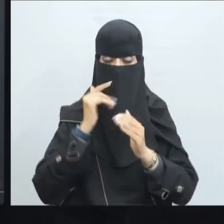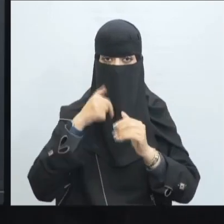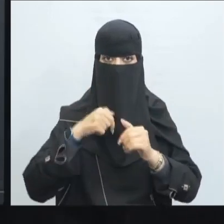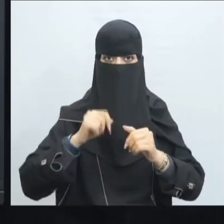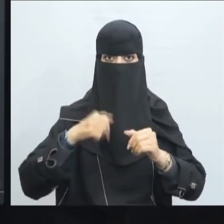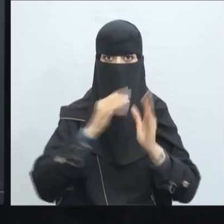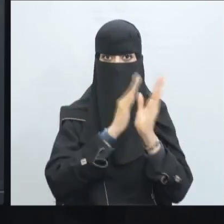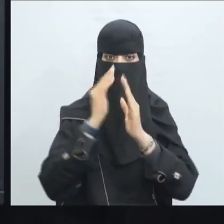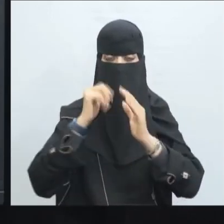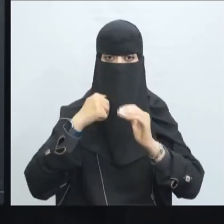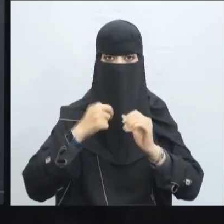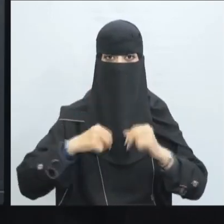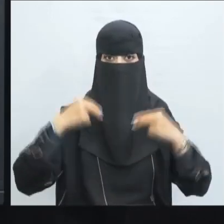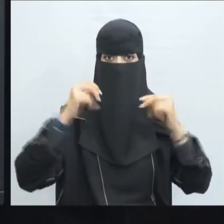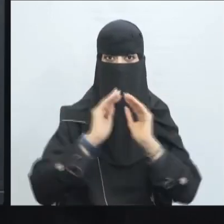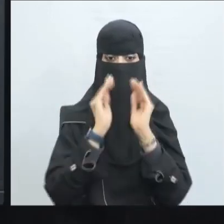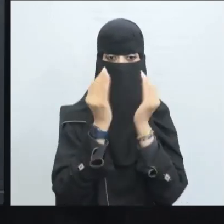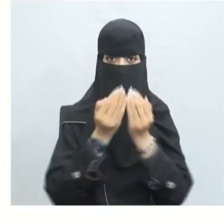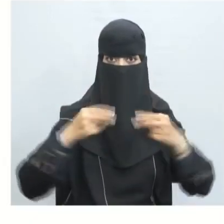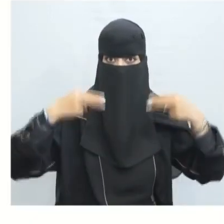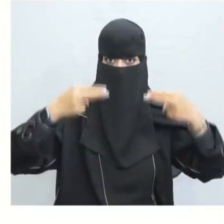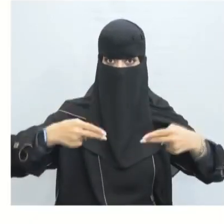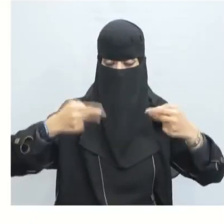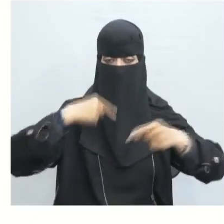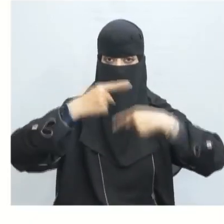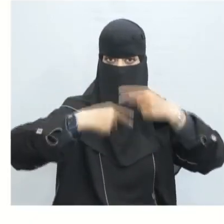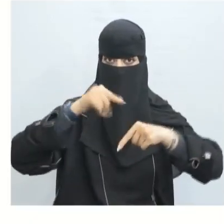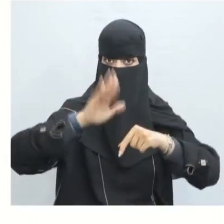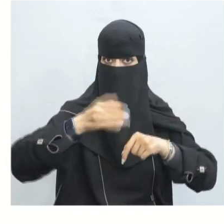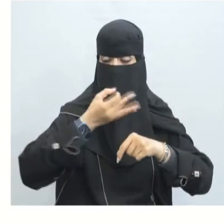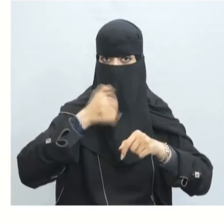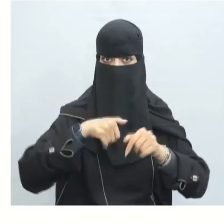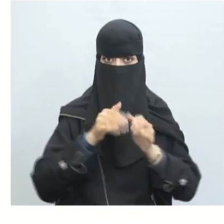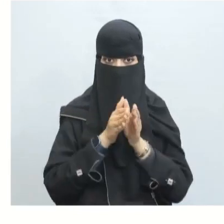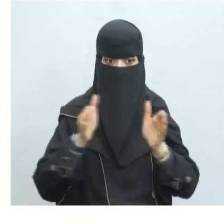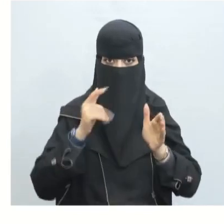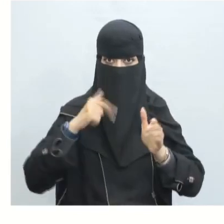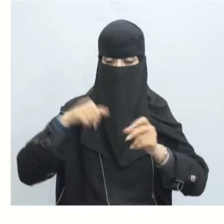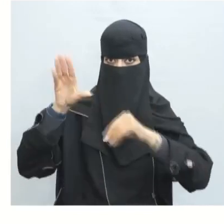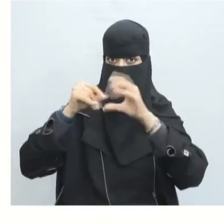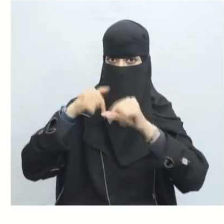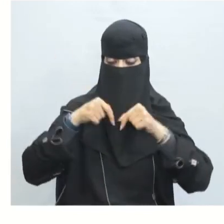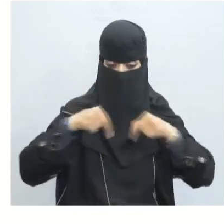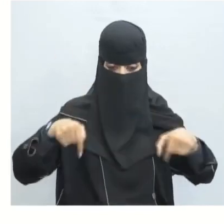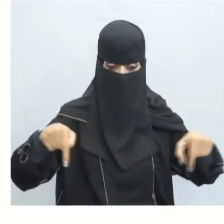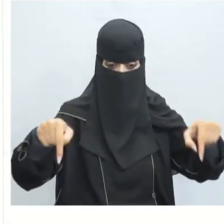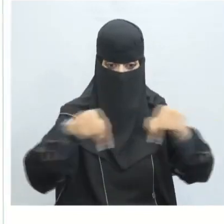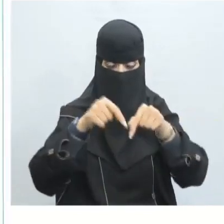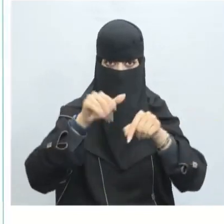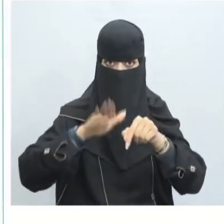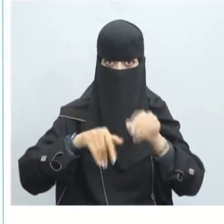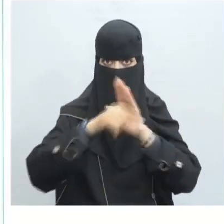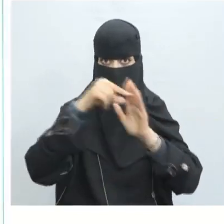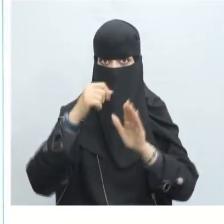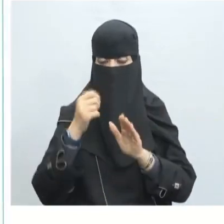مقرر اداره الفعاليات اليوم باذن الله نستكمل حديثنا عن حجم السوق ونطاقه نحن في